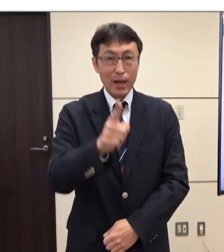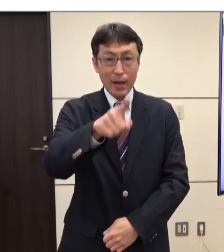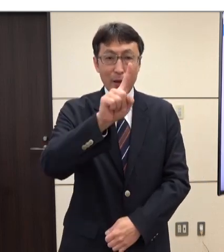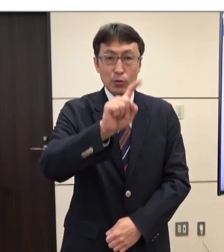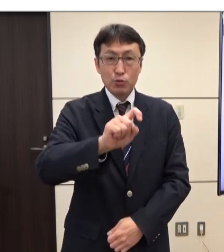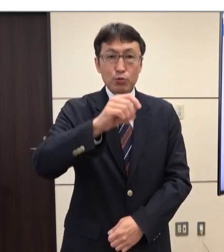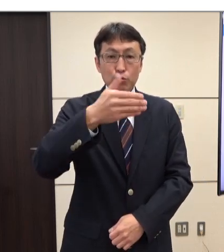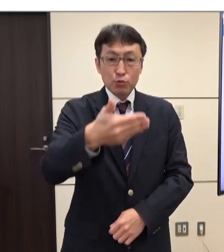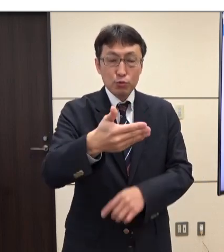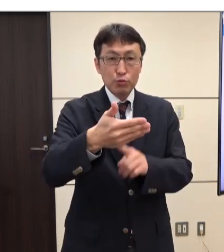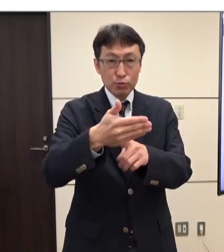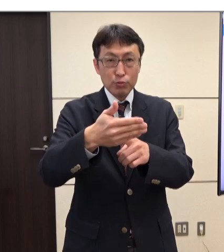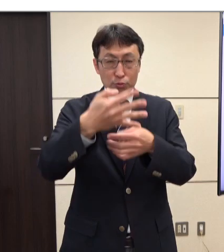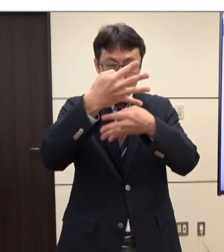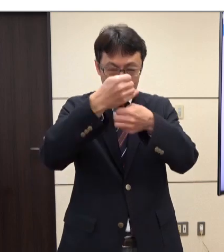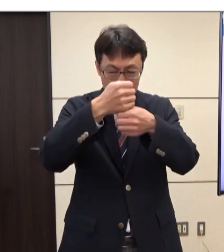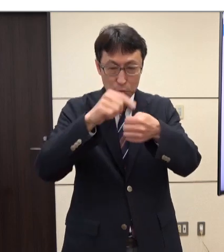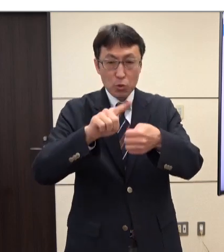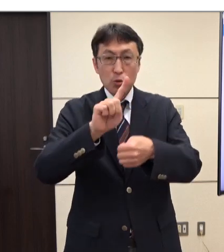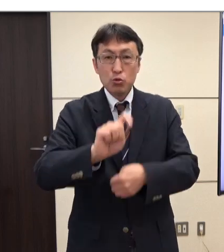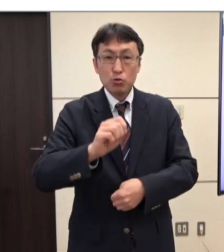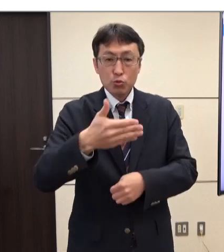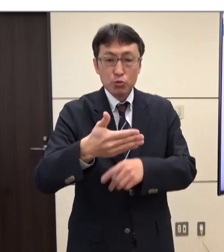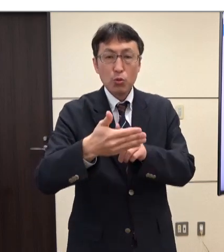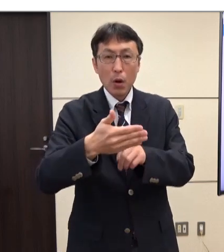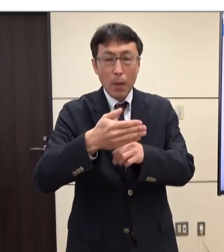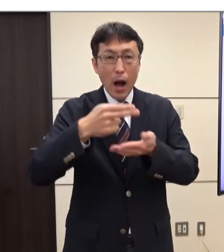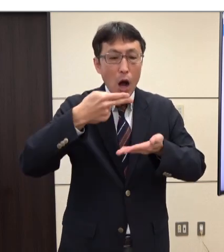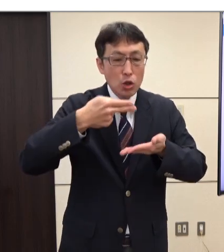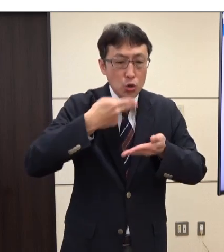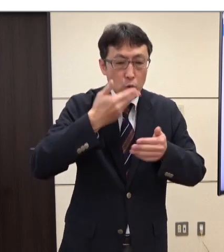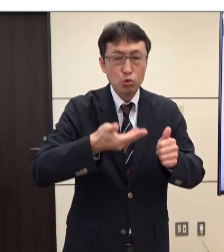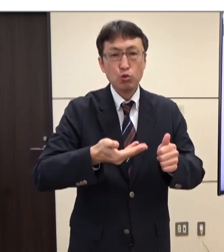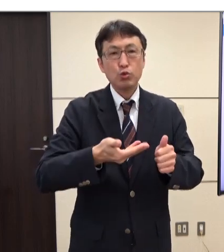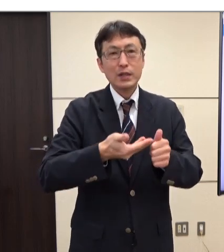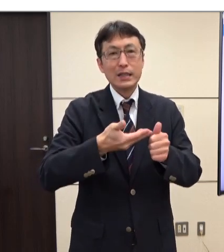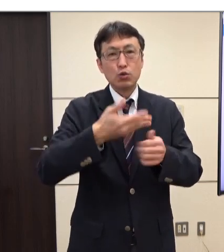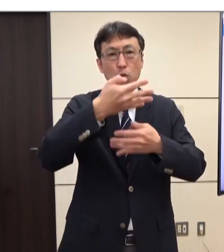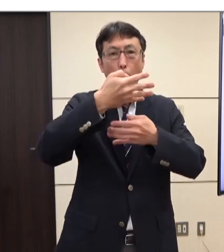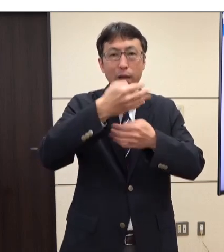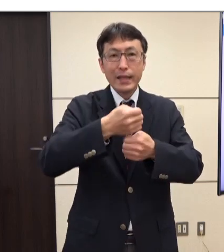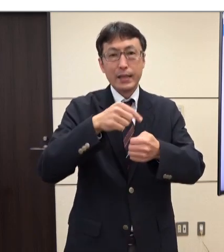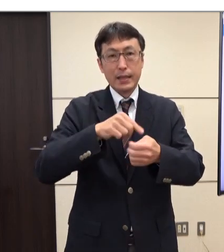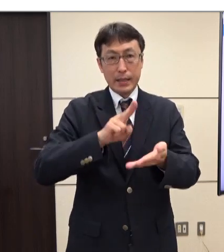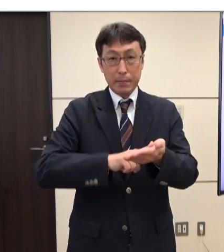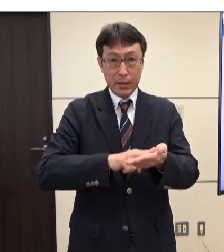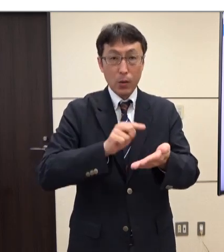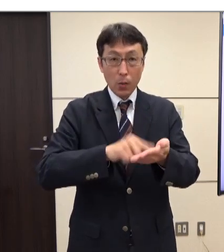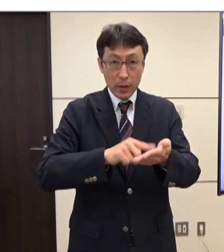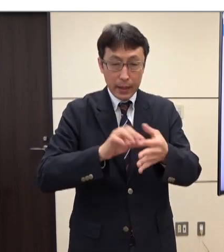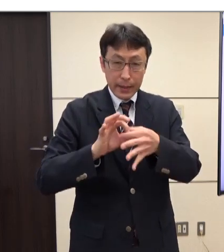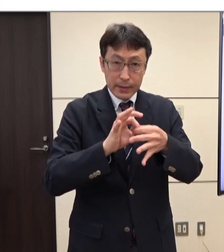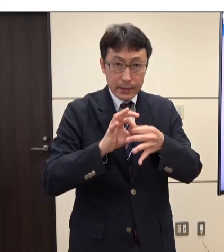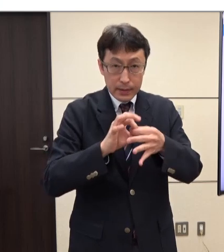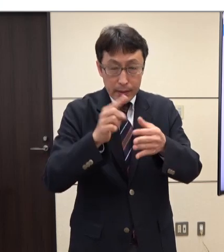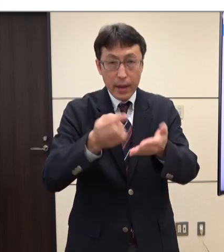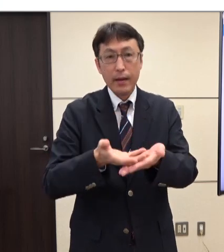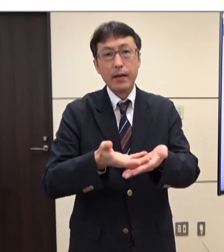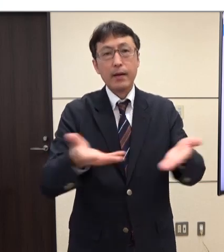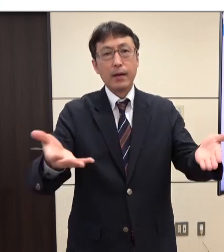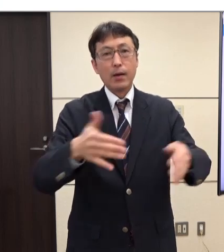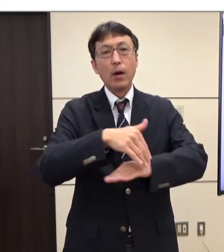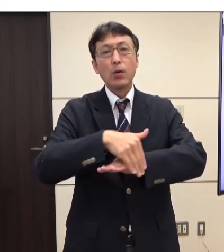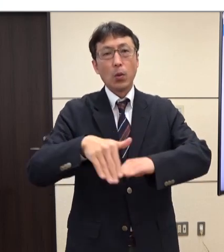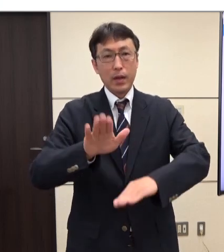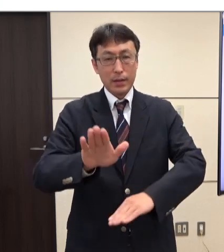日の週の、まあ、いずれかの日に、提供いたします。そしてこれは内容にあります